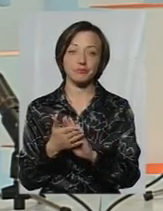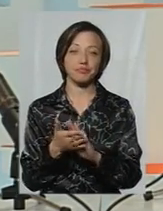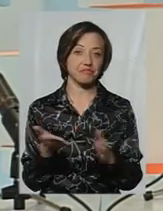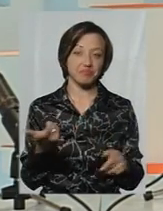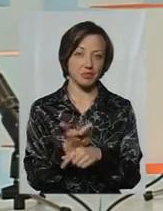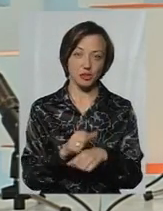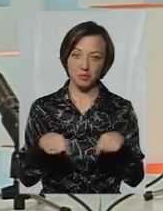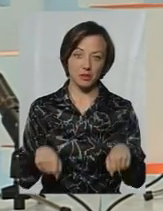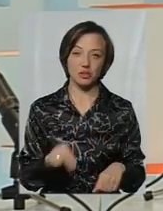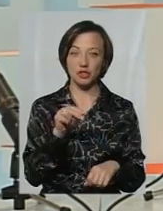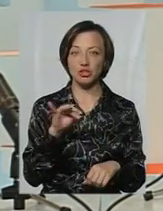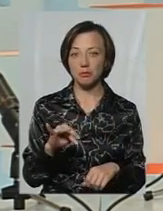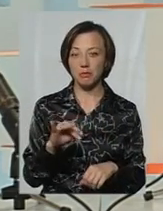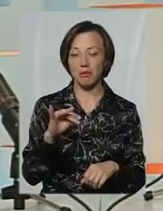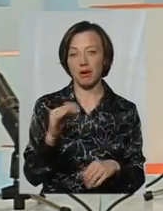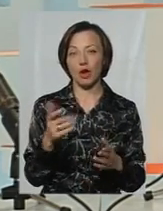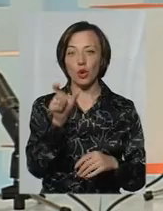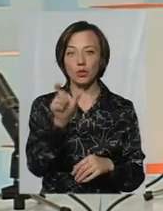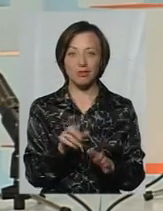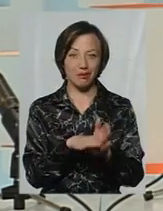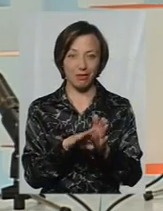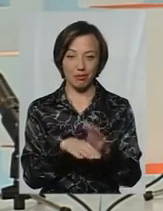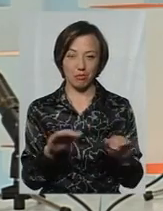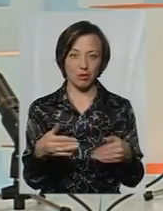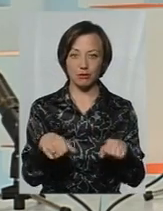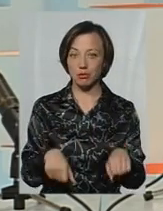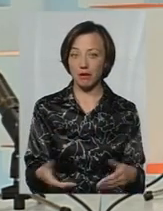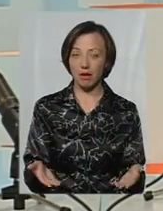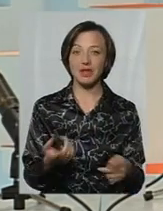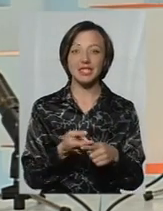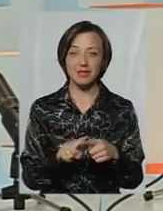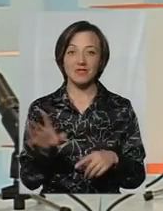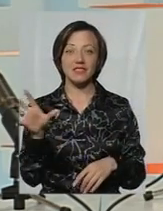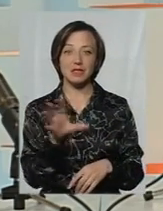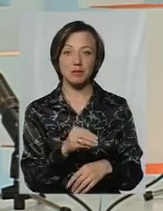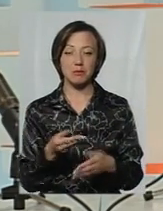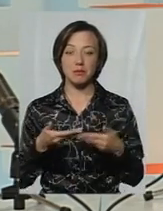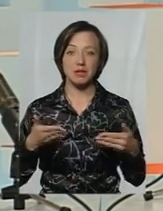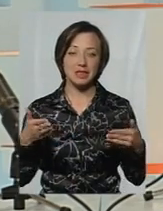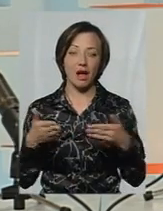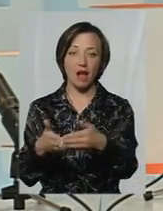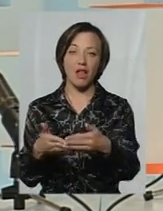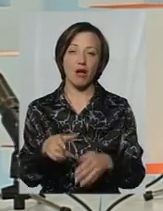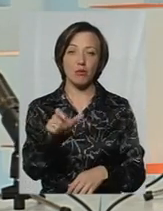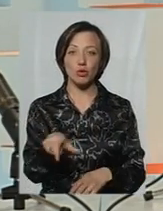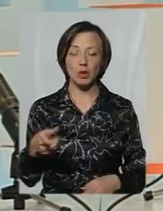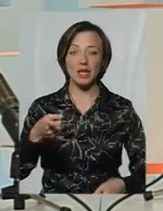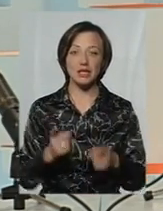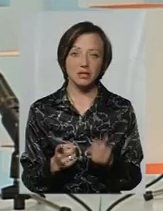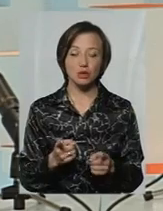неї прав. Чим менша людина, тим менше в неї прав. І оцим всім ми заганяємо цих людей, що вони